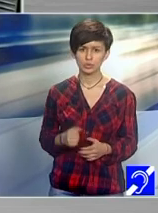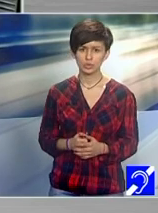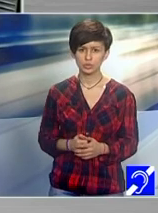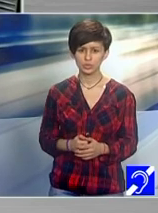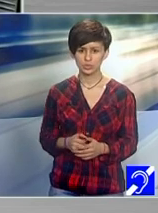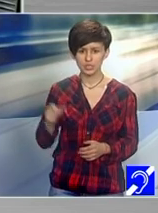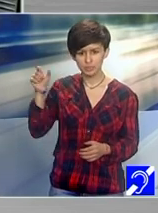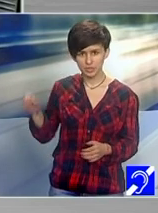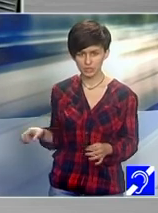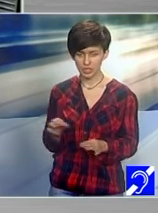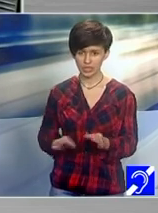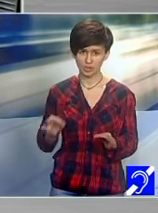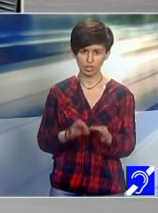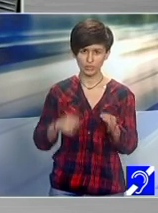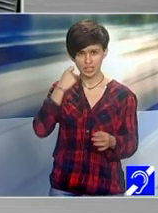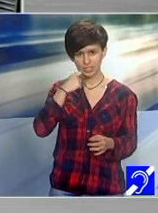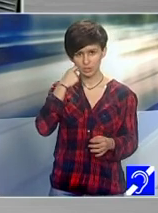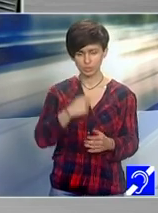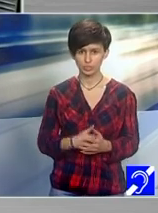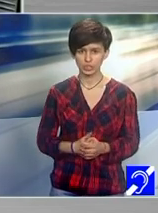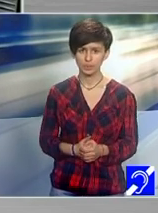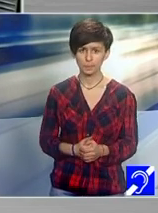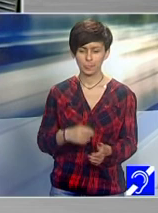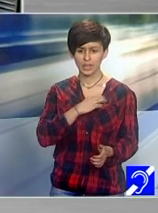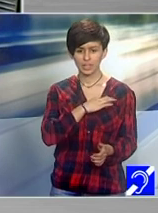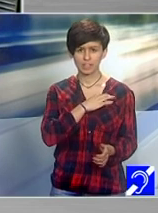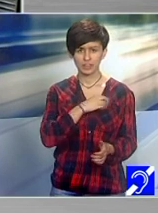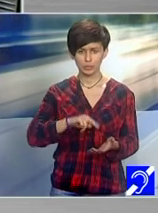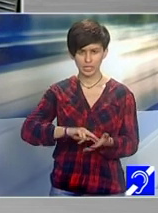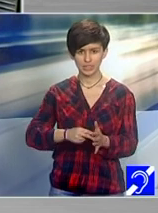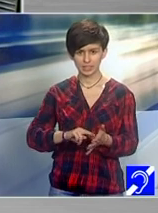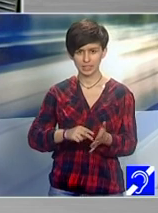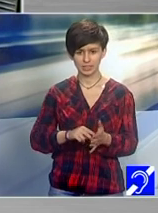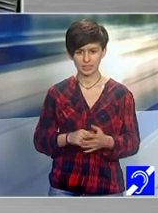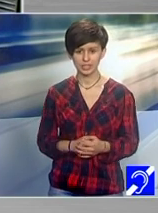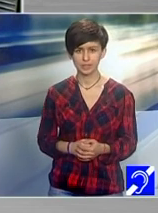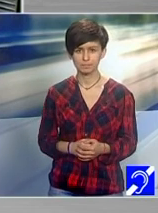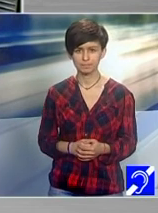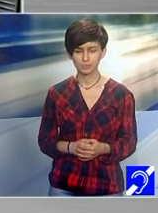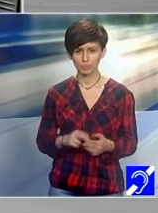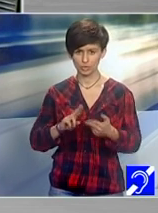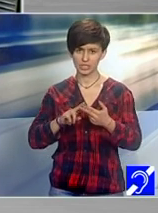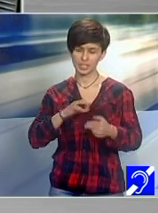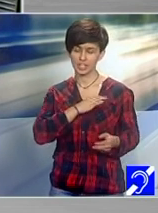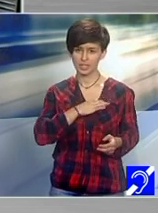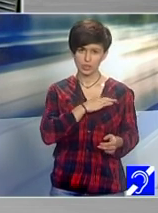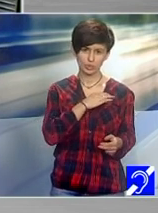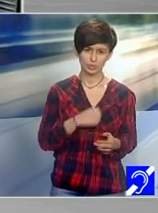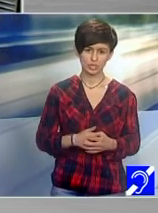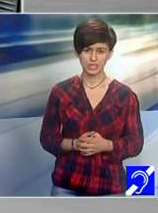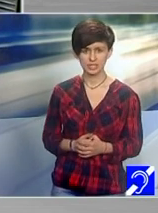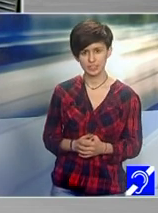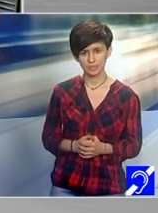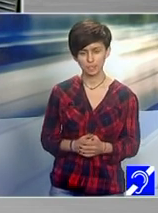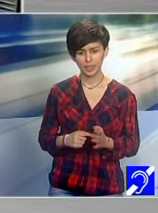economic din Cluj la Universitatea Tehnică cu studenții, are și o sesiune de